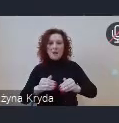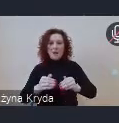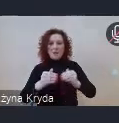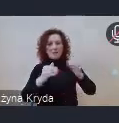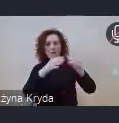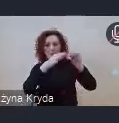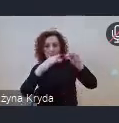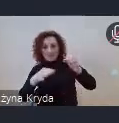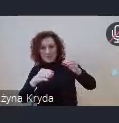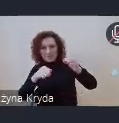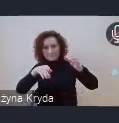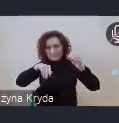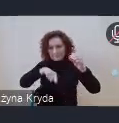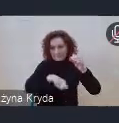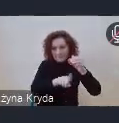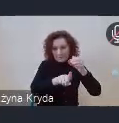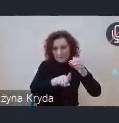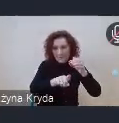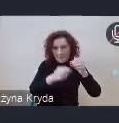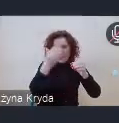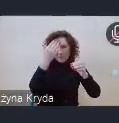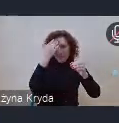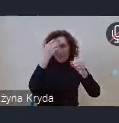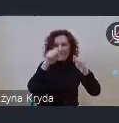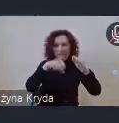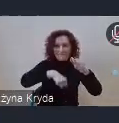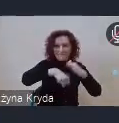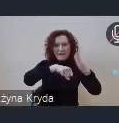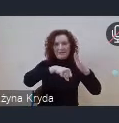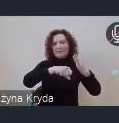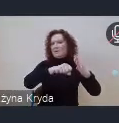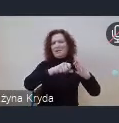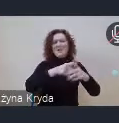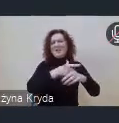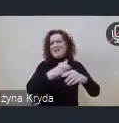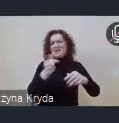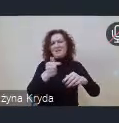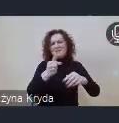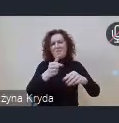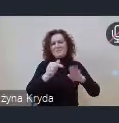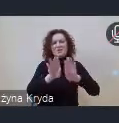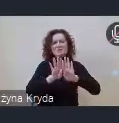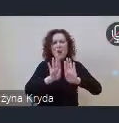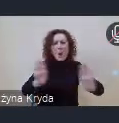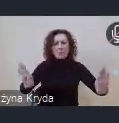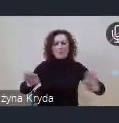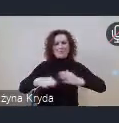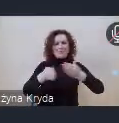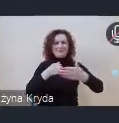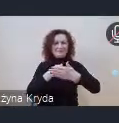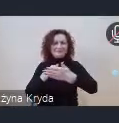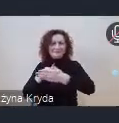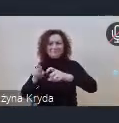tego rodzaju miejsca powinny być odgrodzony barierkami nie powinno być możliwości wejścia barierkami kwiatami ławkami ławami